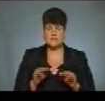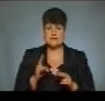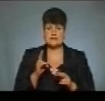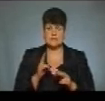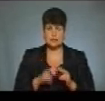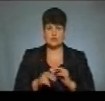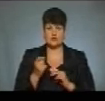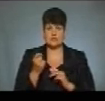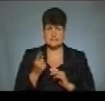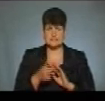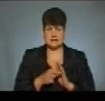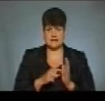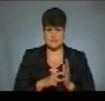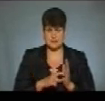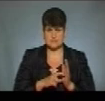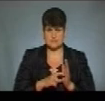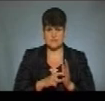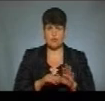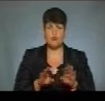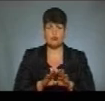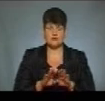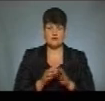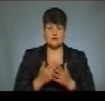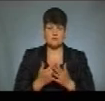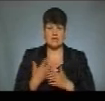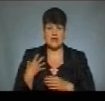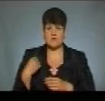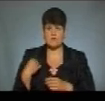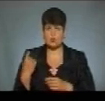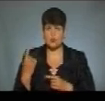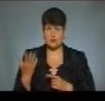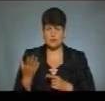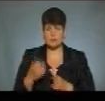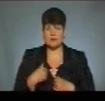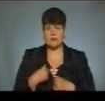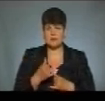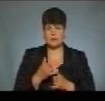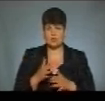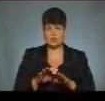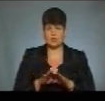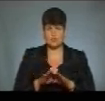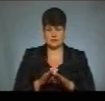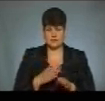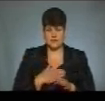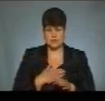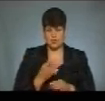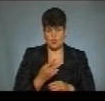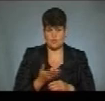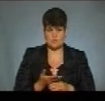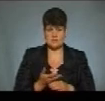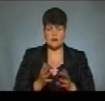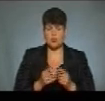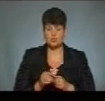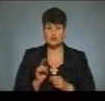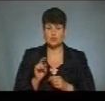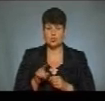закінчують 11 класи. Адже порівнювати, наприклад, з Львівською областю, аж ми ніяк не можемо порівнювати нашу область. За рахунок